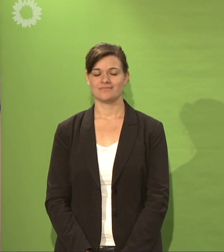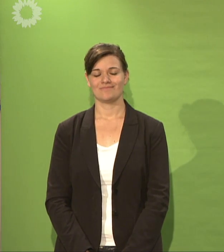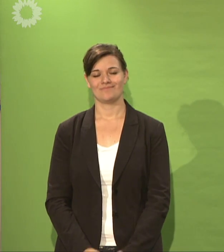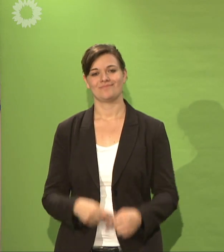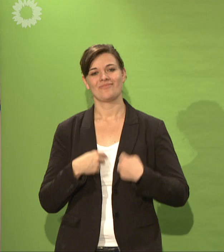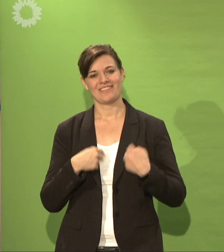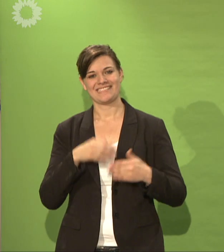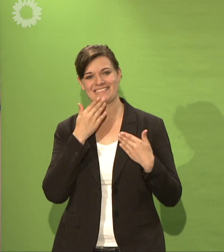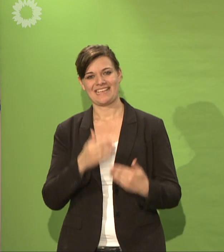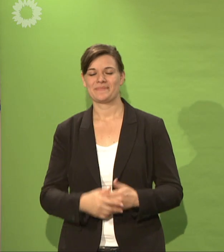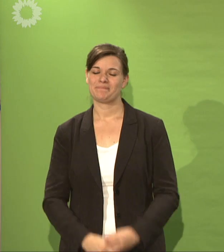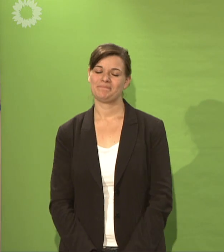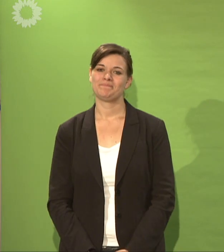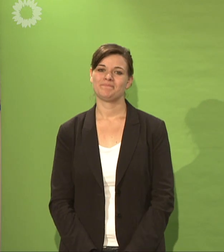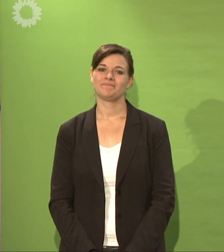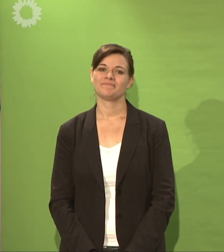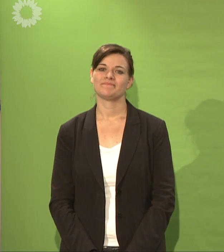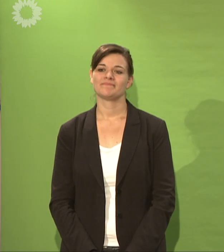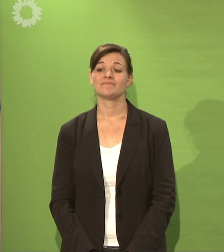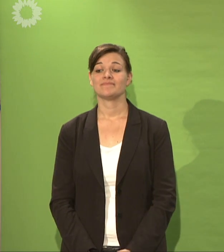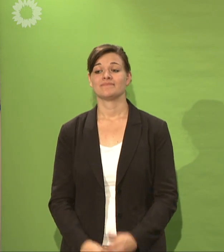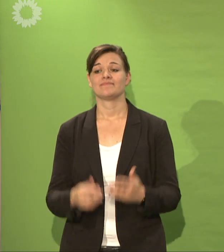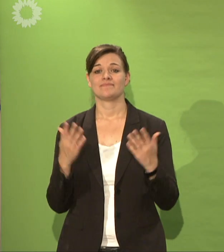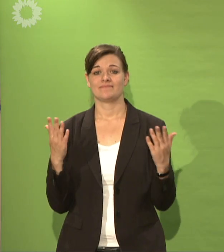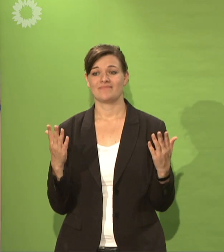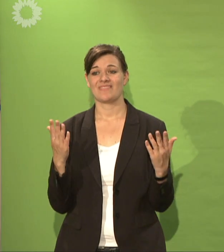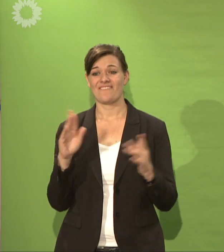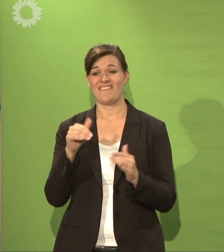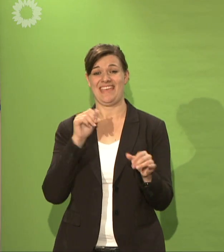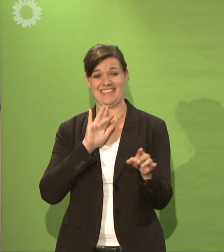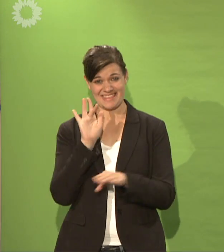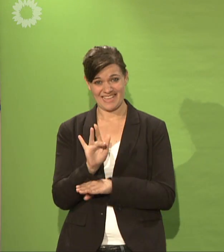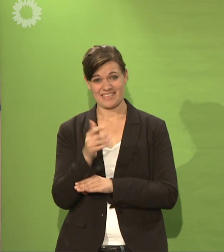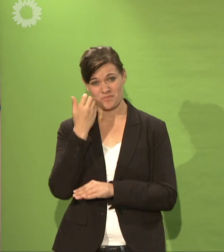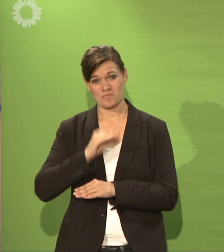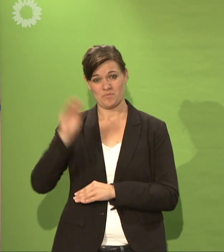Herzlichen Dank. Jetzt bitte ich noch um Nein-Stimmen.